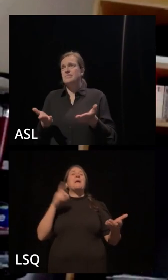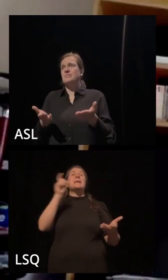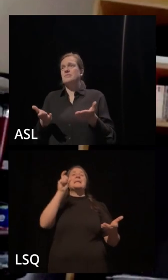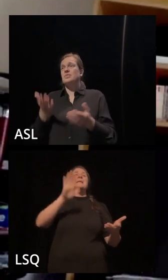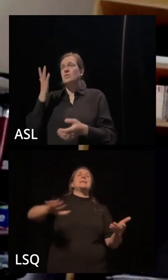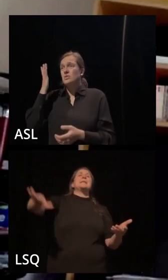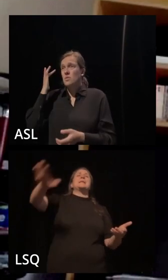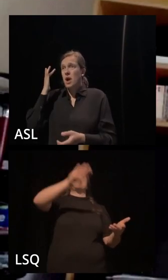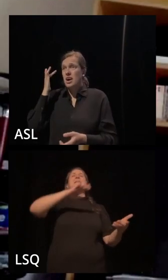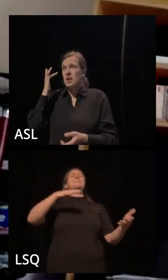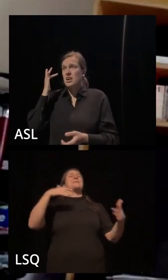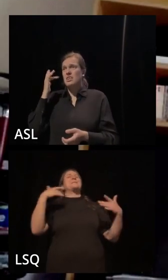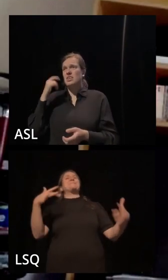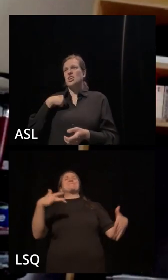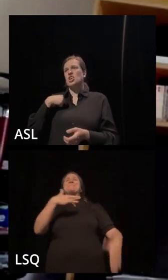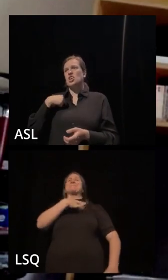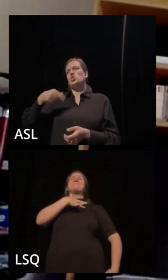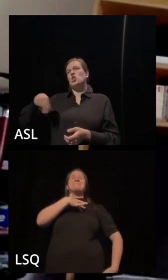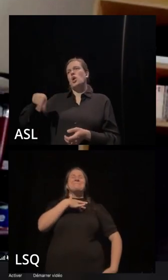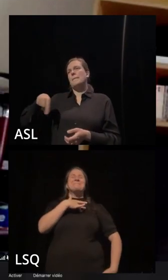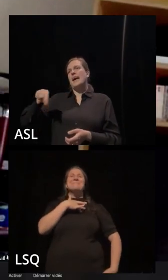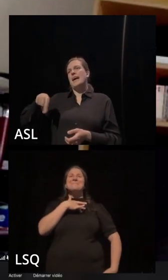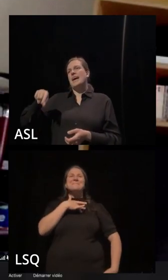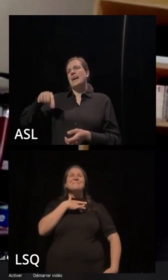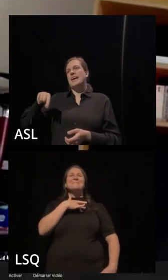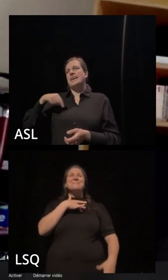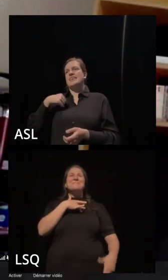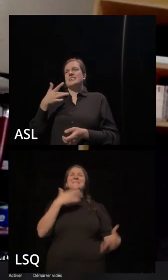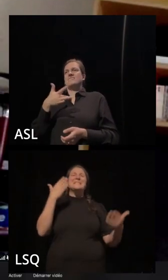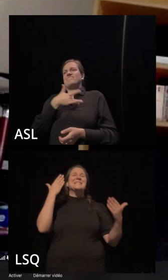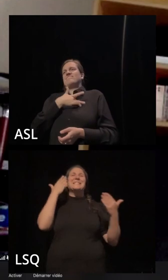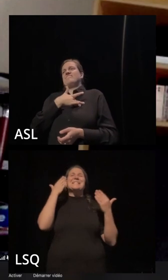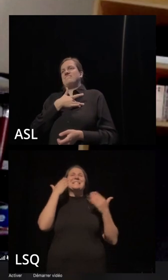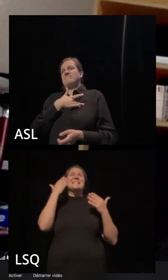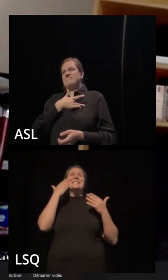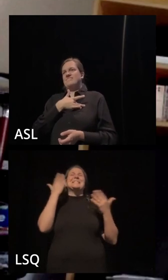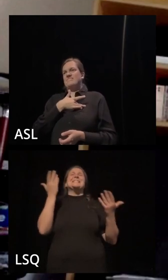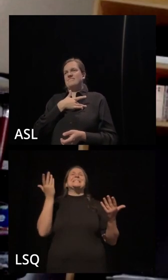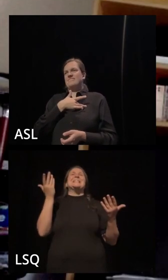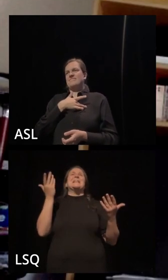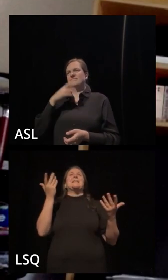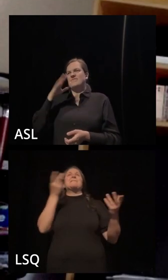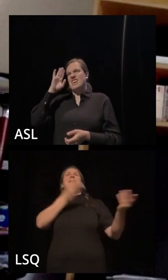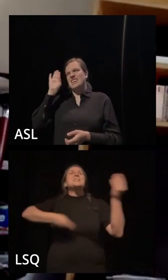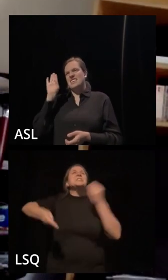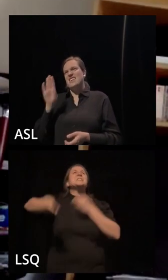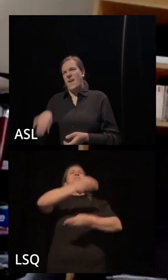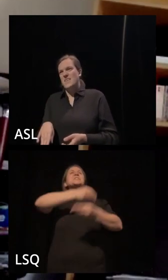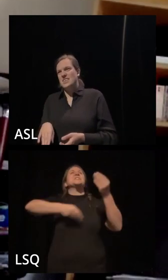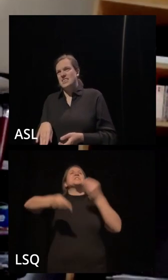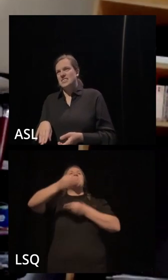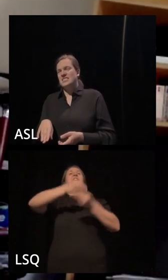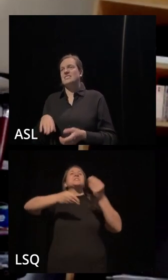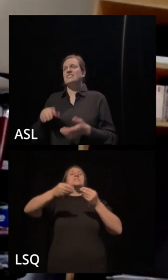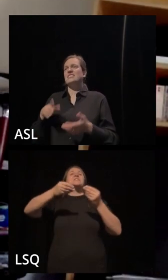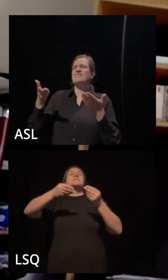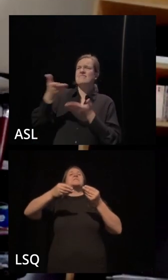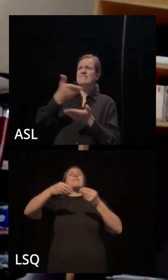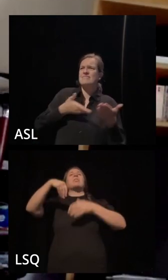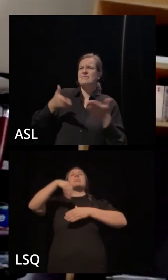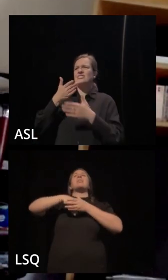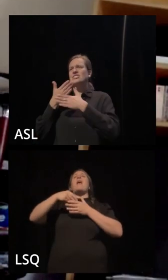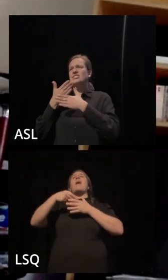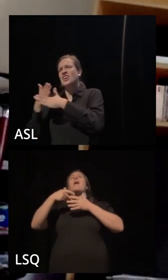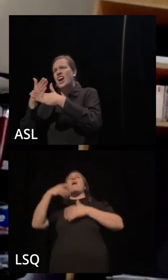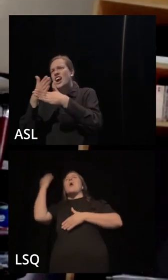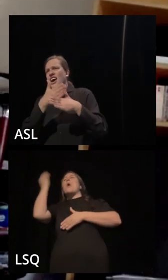pays de cœur pour moi. Et donc, je sais que l'essentiel de l'échange se passe en dehors